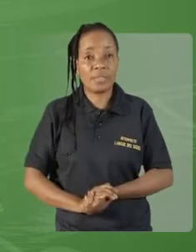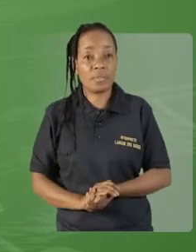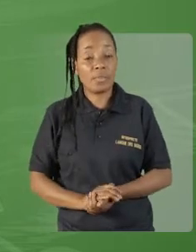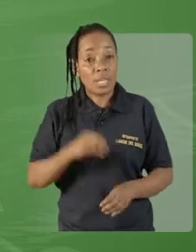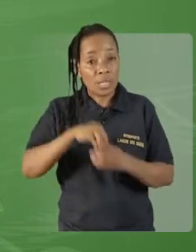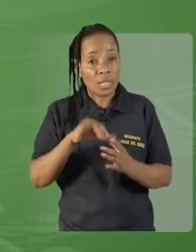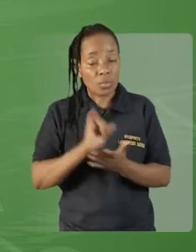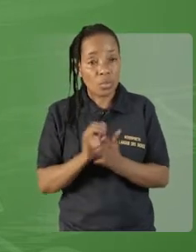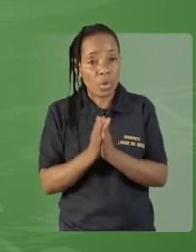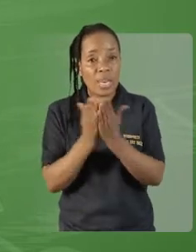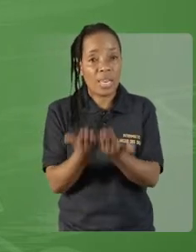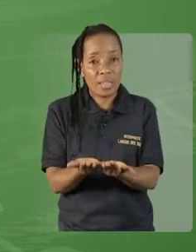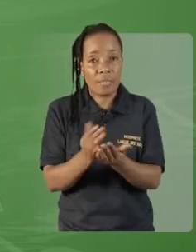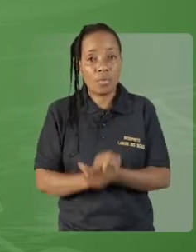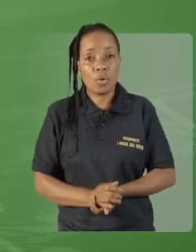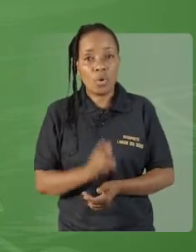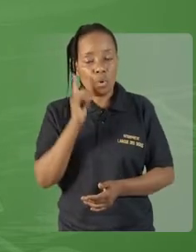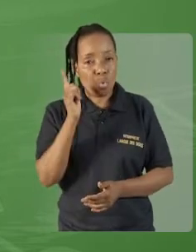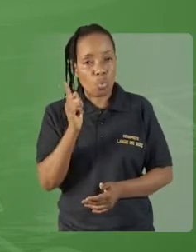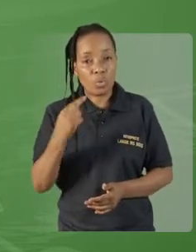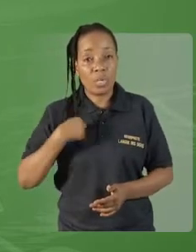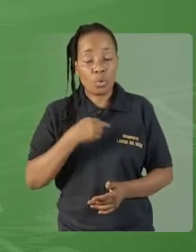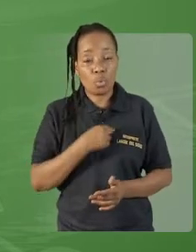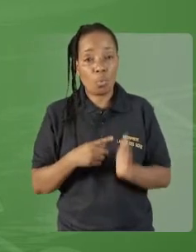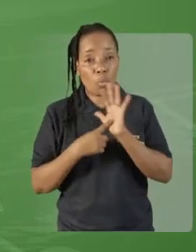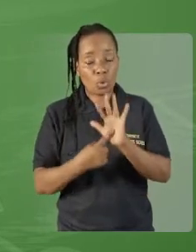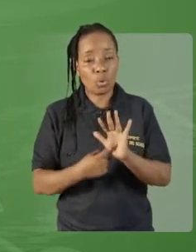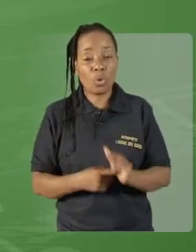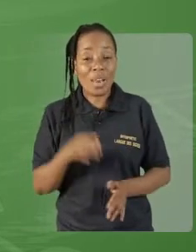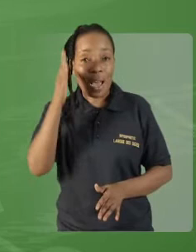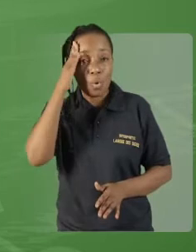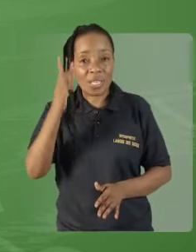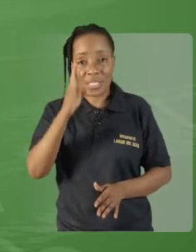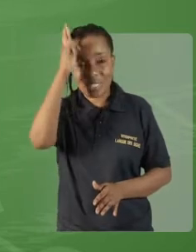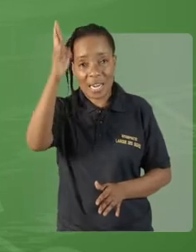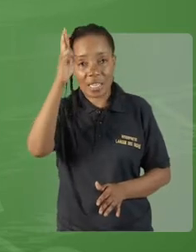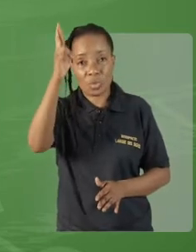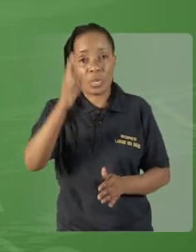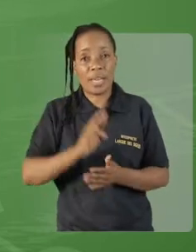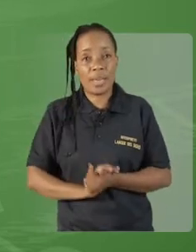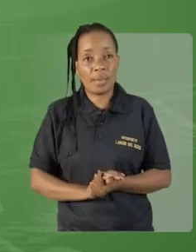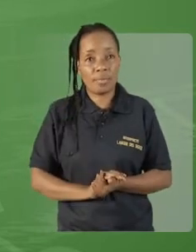Dans cette œuvre, Auguste Comte nous montre que la connaissance rationnelle